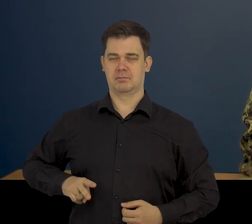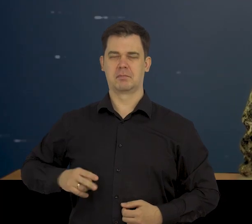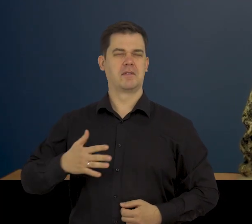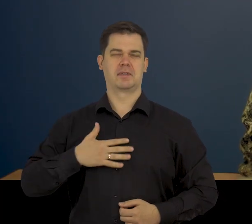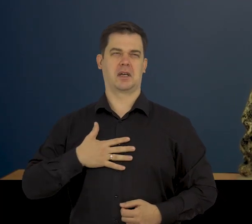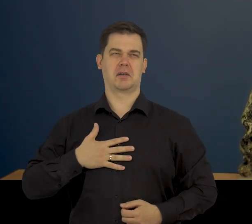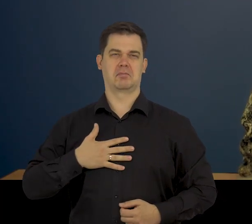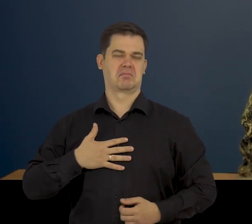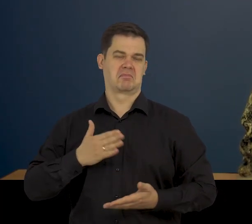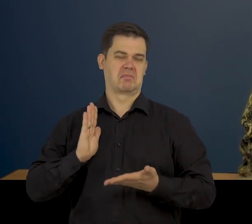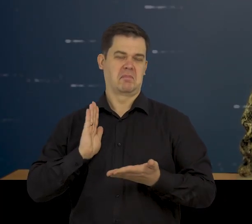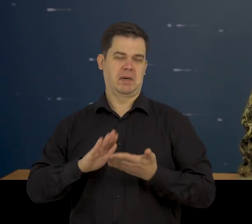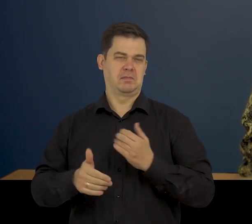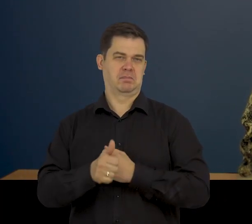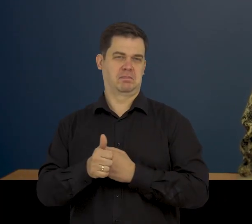opinii ministra wydaje się